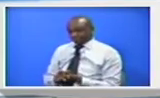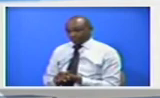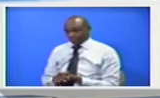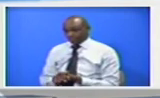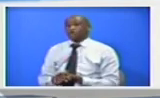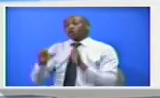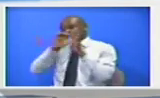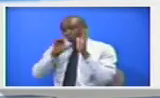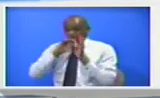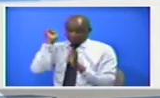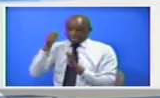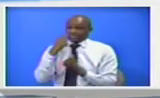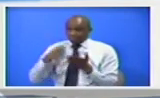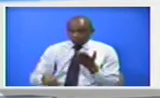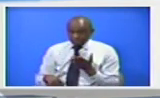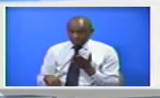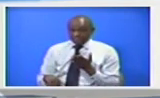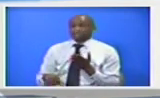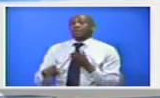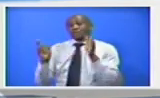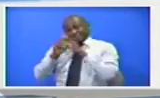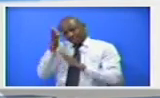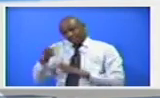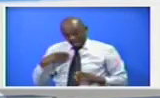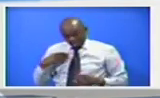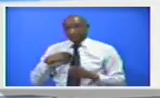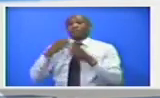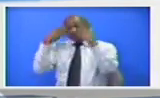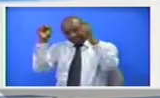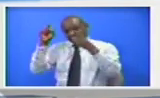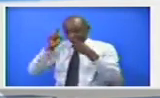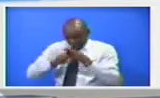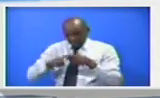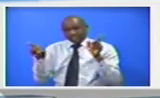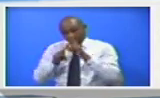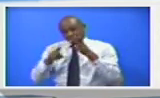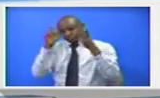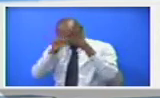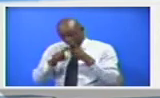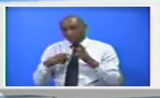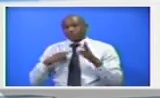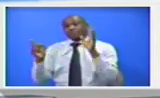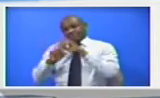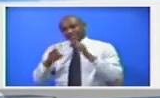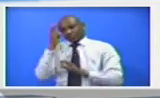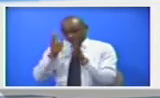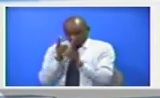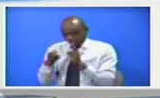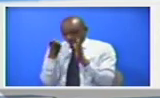katiba ya Kenya inasema baraza la mawaziri litakuwa na rais, makamu wa rais na mawaziri 22.